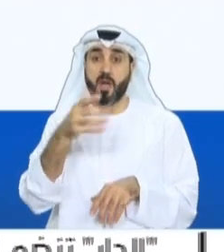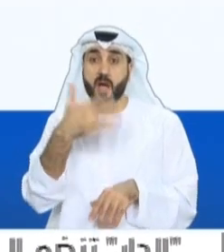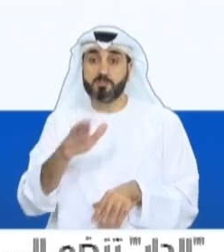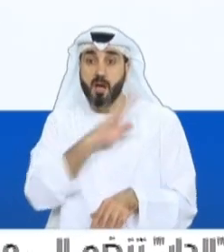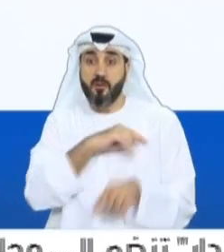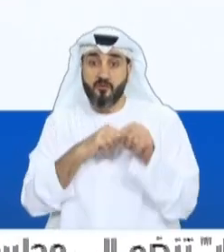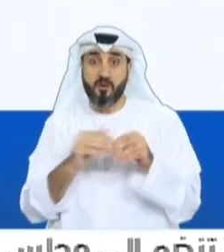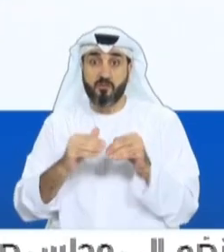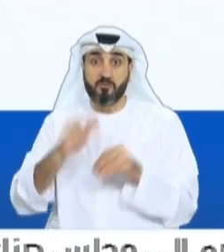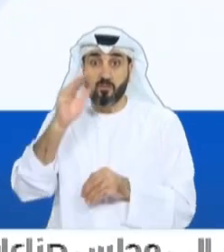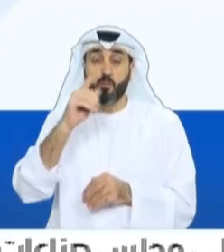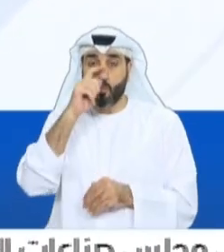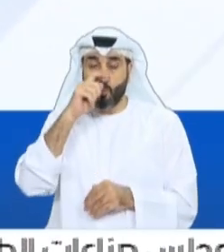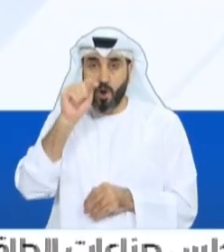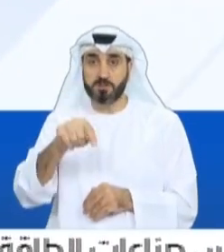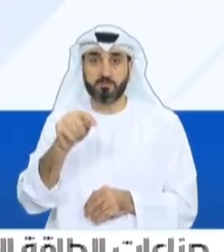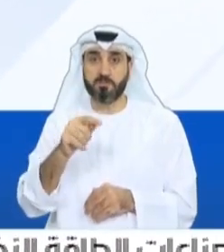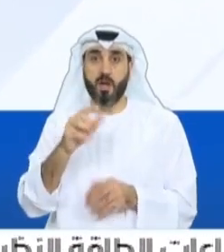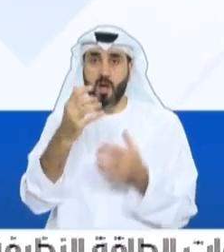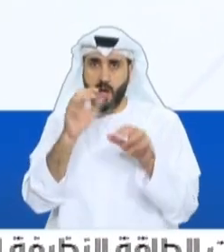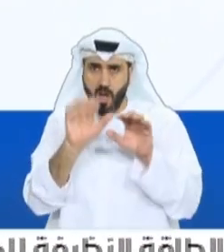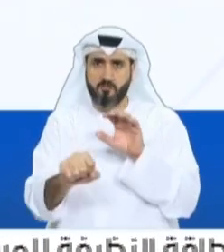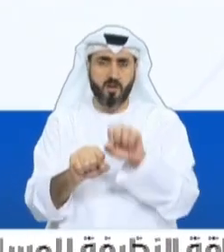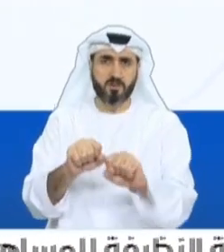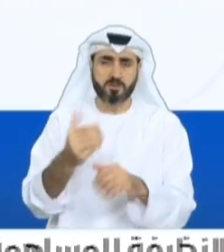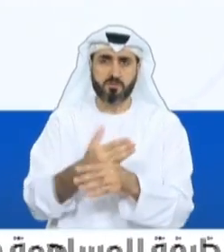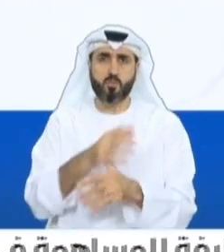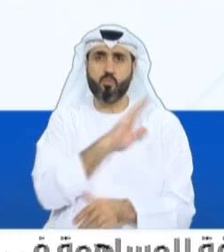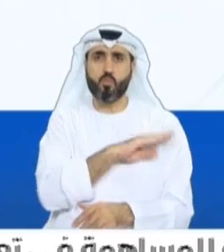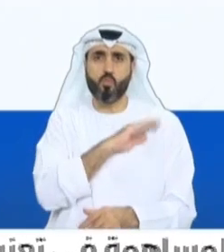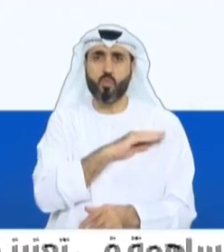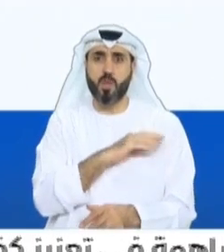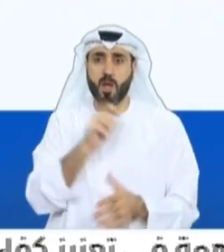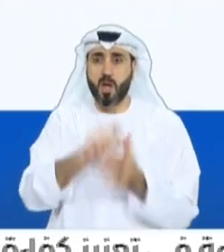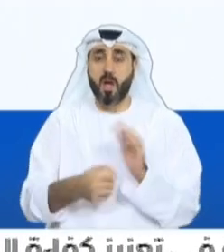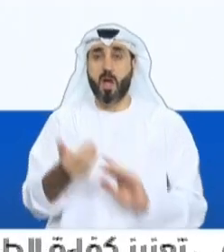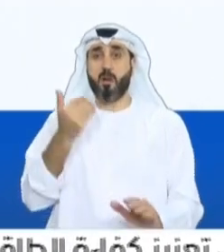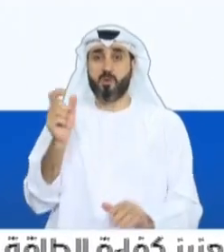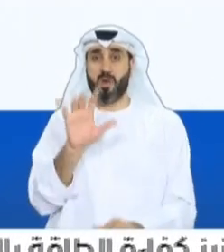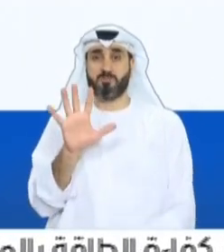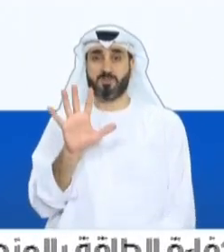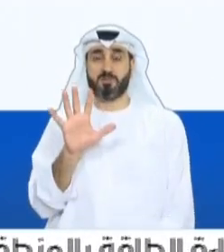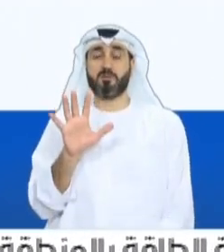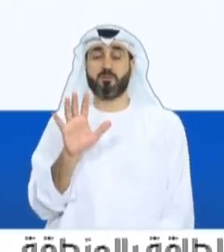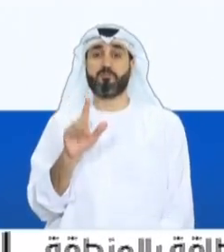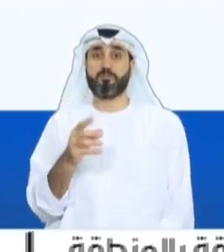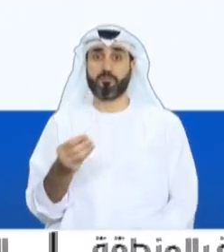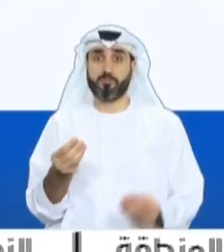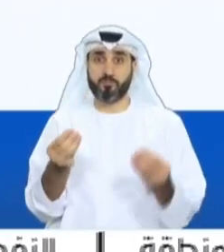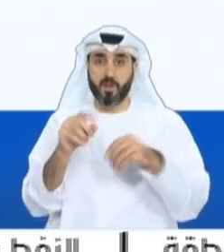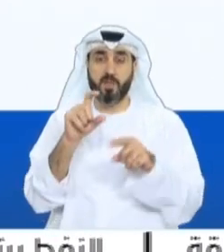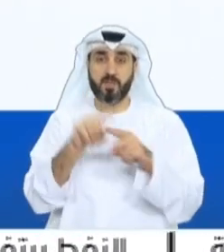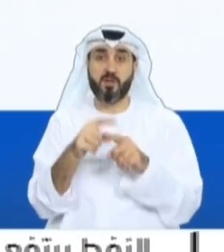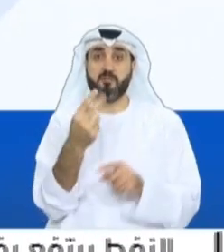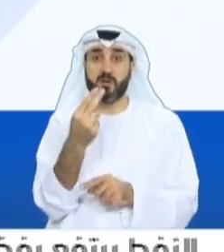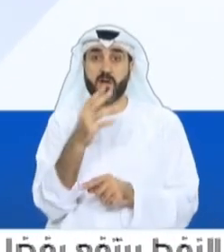عامل فأكثر، والمطلوب منها تحافظ على المواطنين اللي عينتهم قبل صدور القرار في مايو وتزيد نسبة 2% من